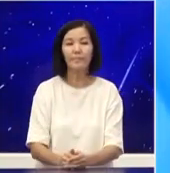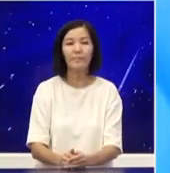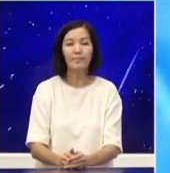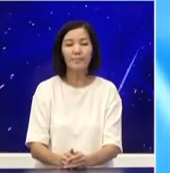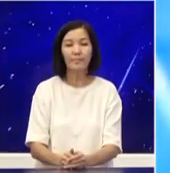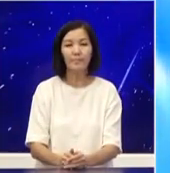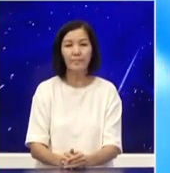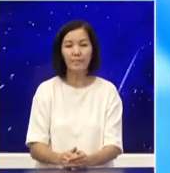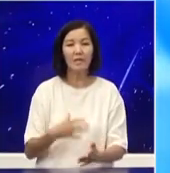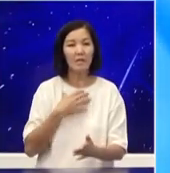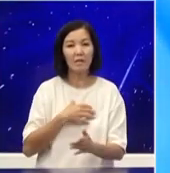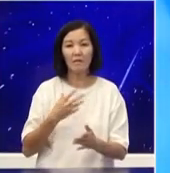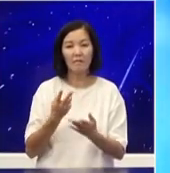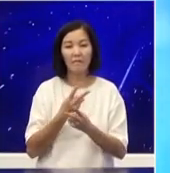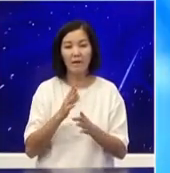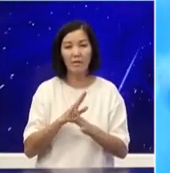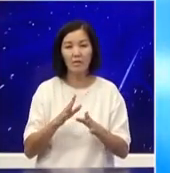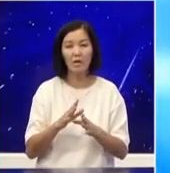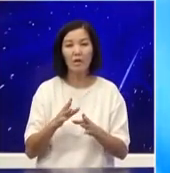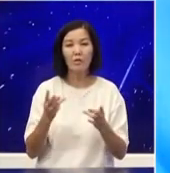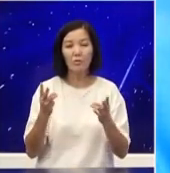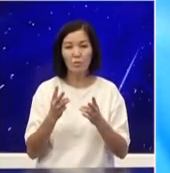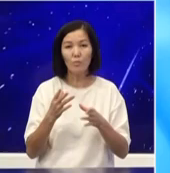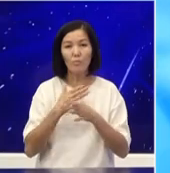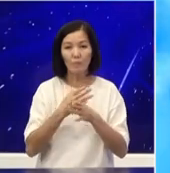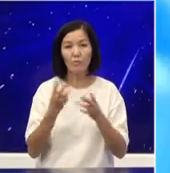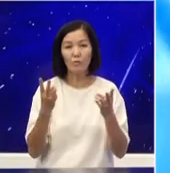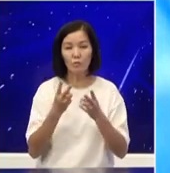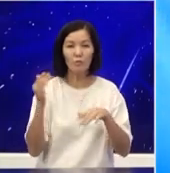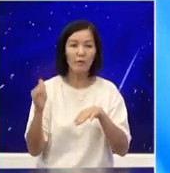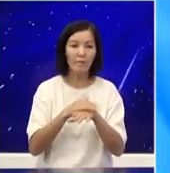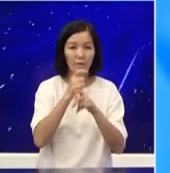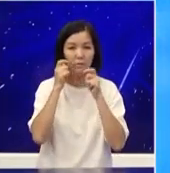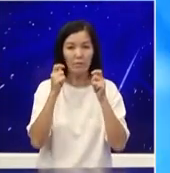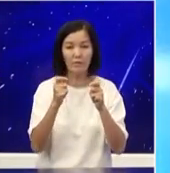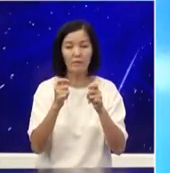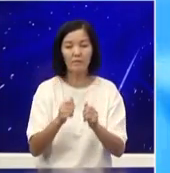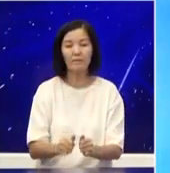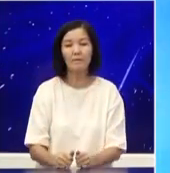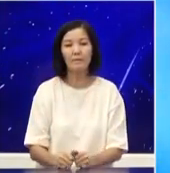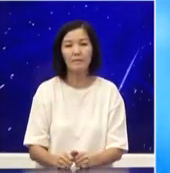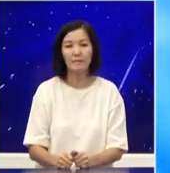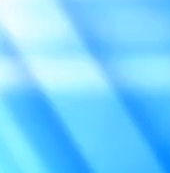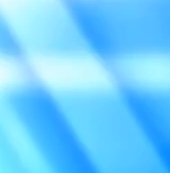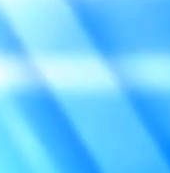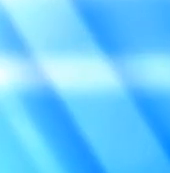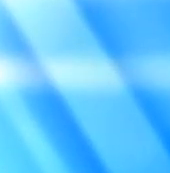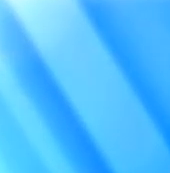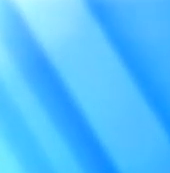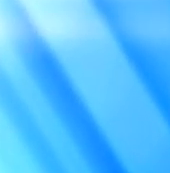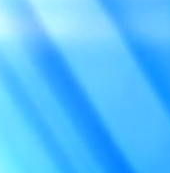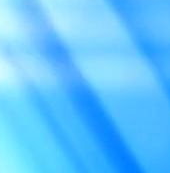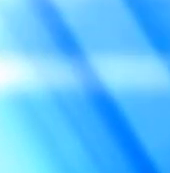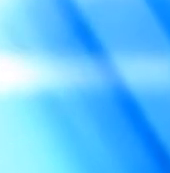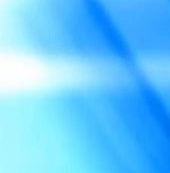8-707-925-59-92. Неважно, какая сумма будет пожертвована на нужды детей. Главное, чтобы это было от чистого сердца. Гульмира Тимиргалиева, Абзал Нусипов,